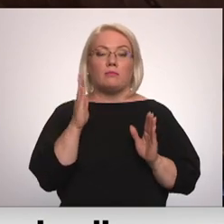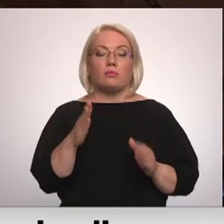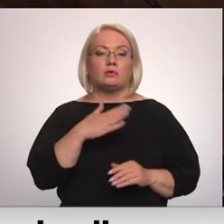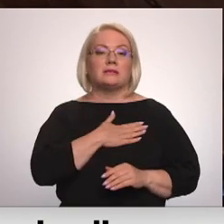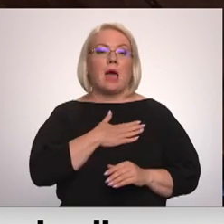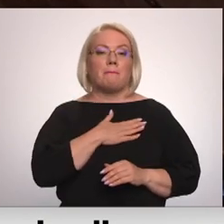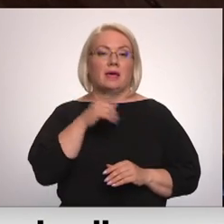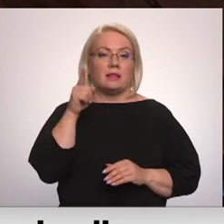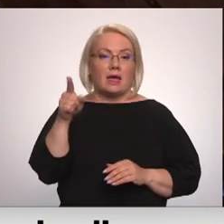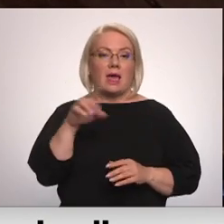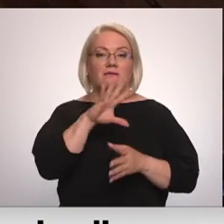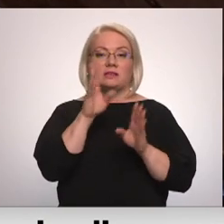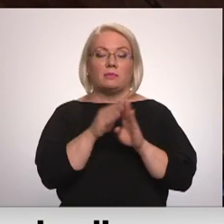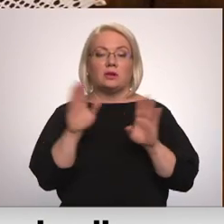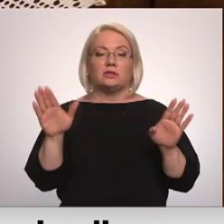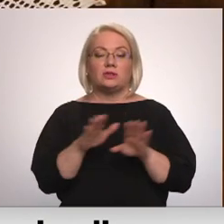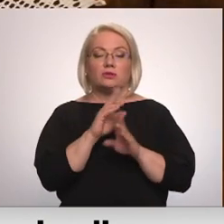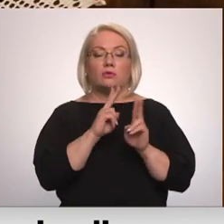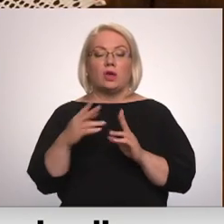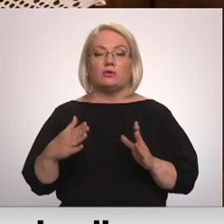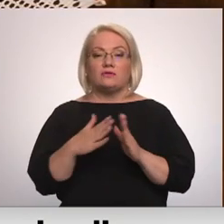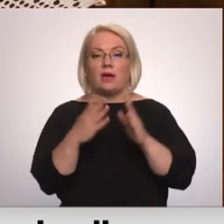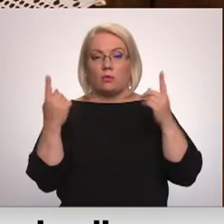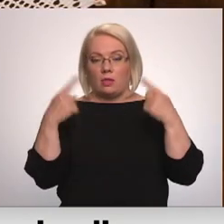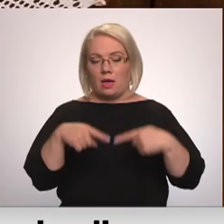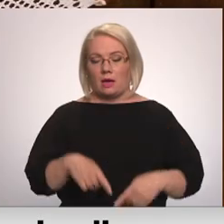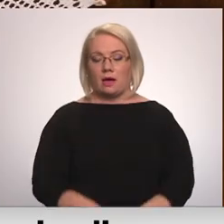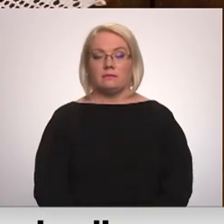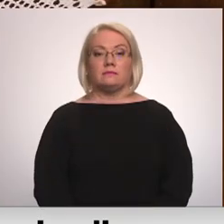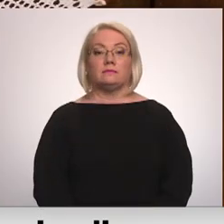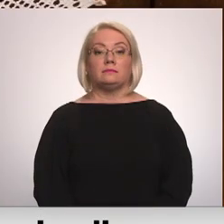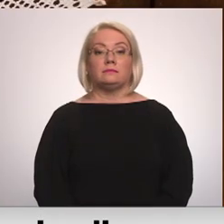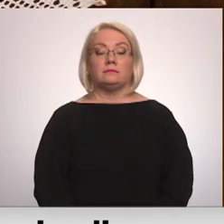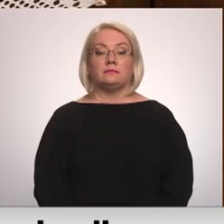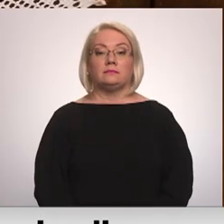vispārējo dziesmu un deju svētku laikā. Ieva Benefelda, Lants Pešavits, Grundas televīzija.